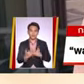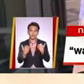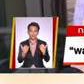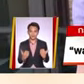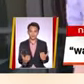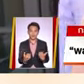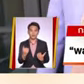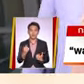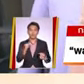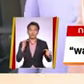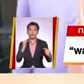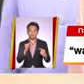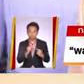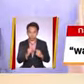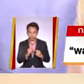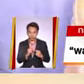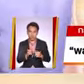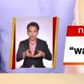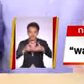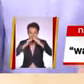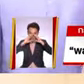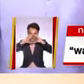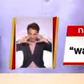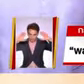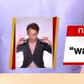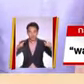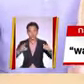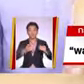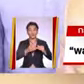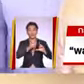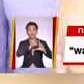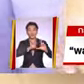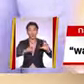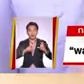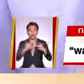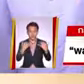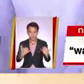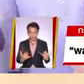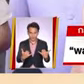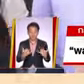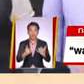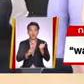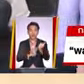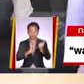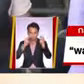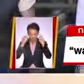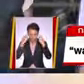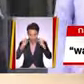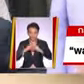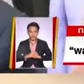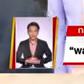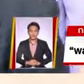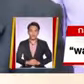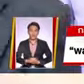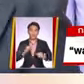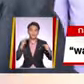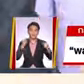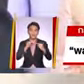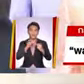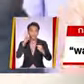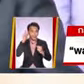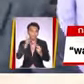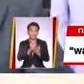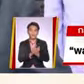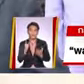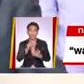ยังคงเป็นประเด็นควันหลงต่อเนื่องสำหรับการจัดตั้งรัฐบาลของพรรคก้าวไกลนะครับโดยวันนี้ท่านพลเอกประวิตรวงษ์สุวรรณรองนายกรัฐมนตรีก็พูดถึงกระแสข่าวล